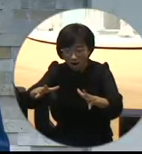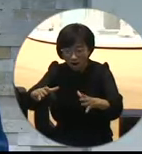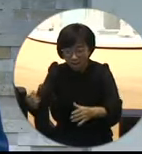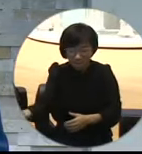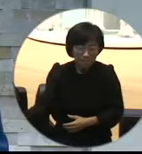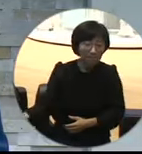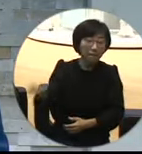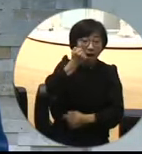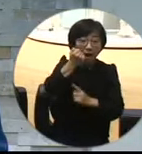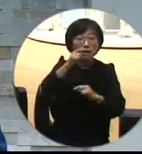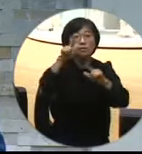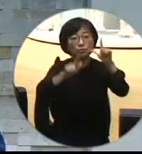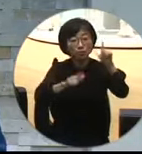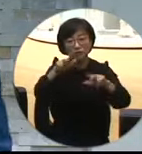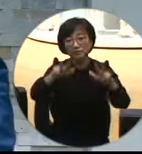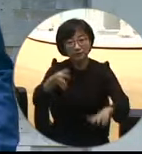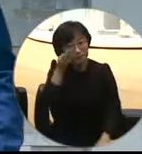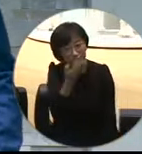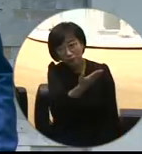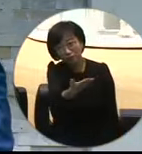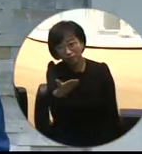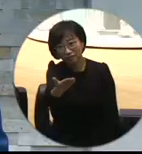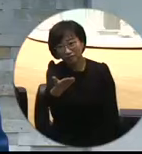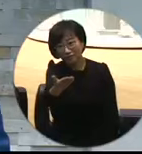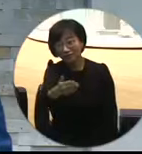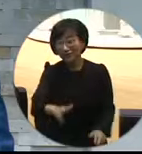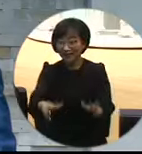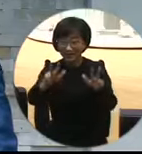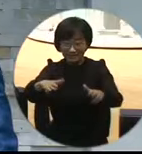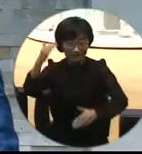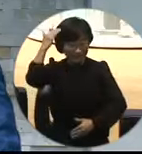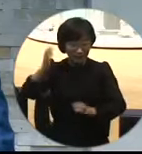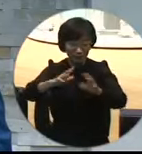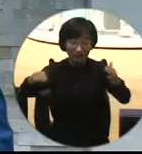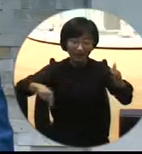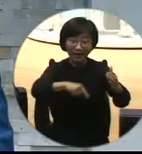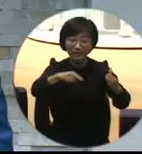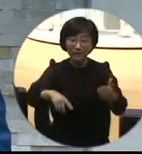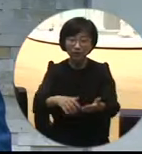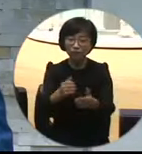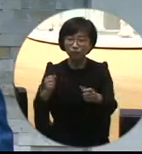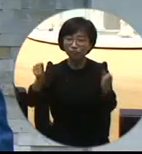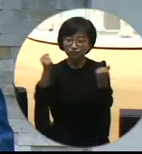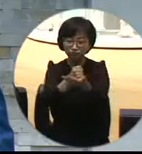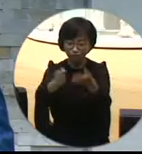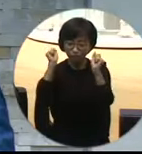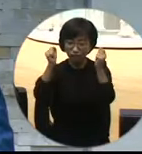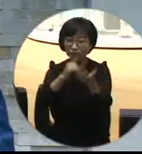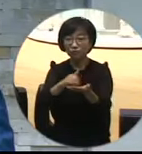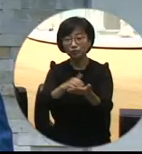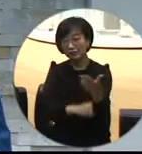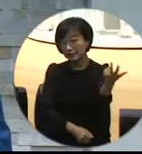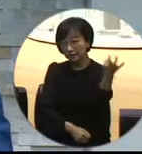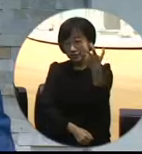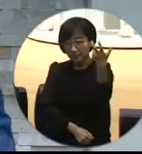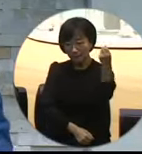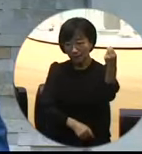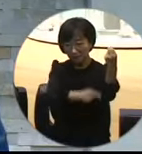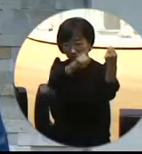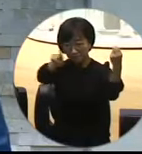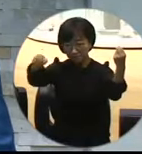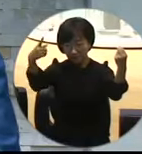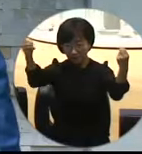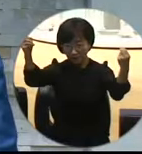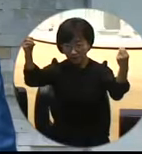것이다. 이 나라에 70만 무당이 있는데 70만에서 100만 무당이 있는데 이 무당들이